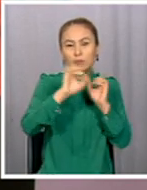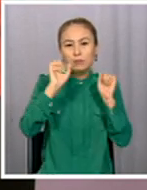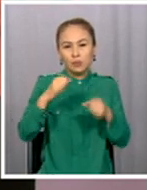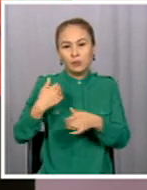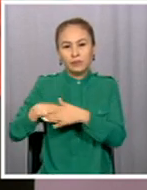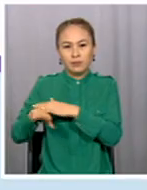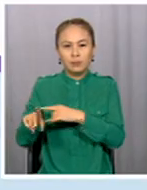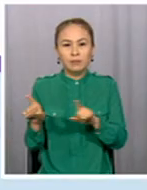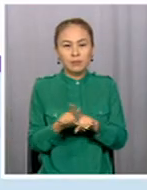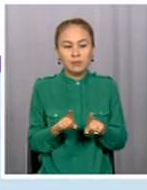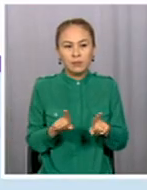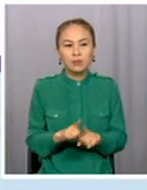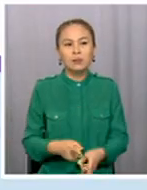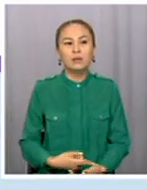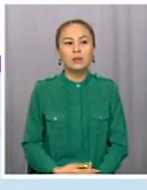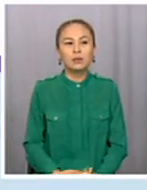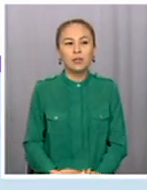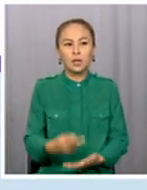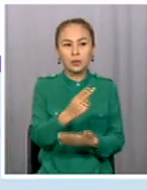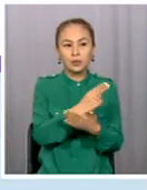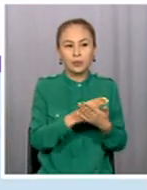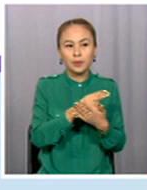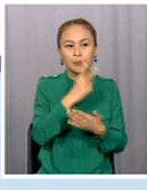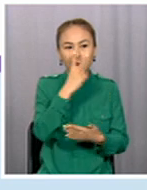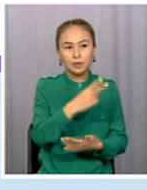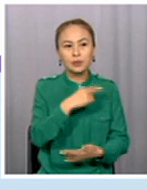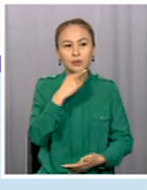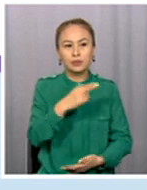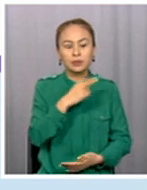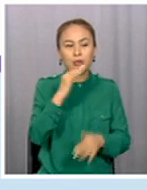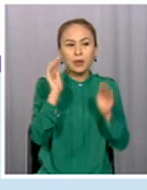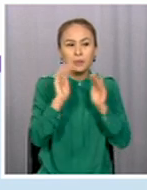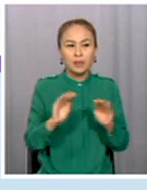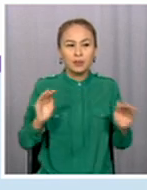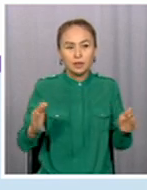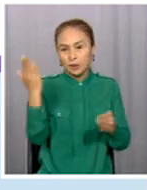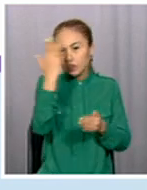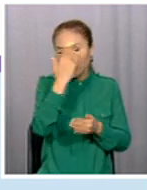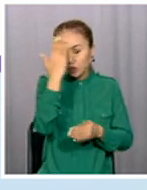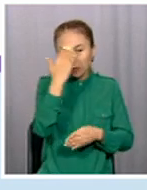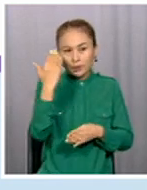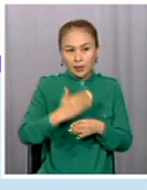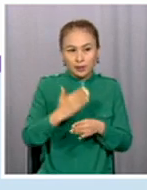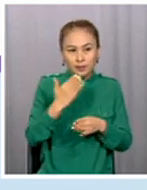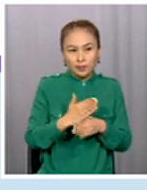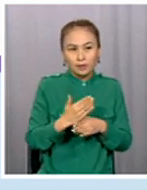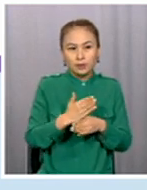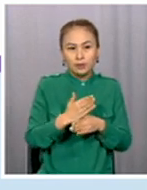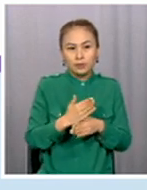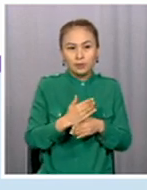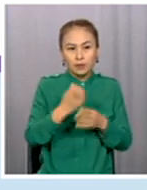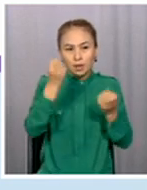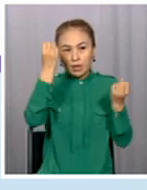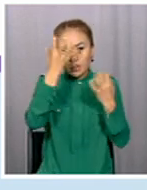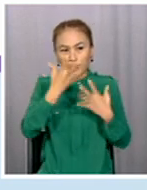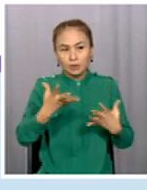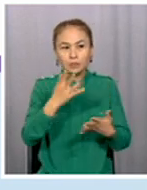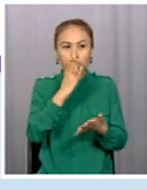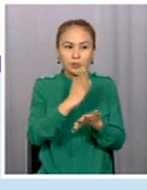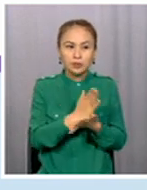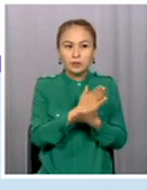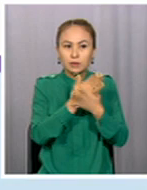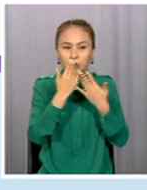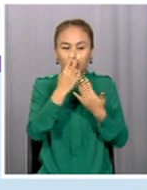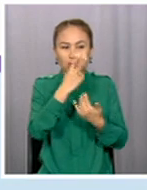шығу керек. Суретке назар аударыңдар. Балалар кинотеатрда, театрда әдептілік сақтап тұр ма?